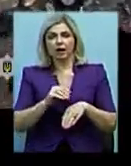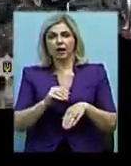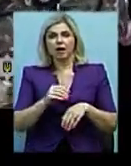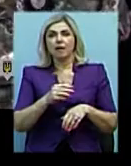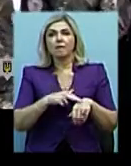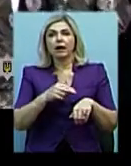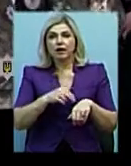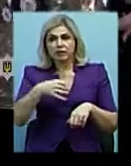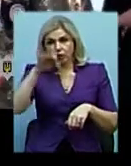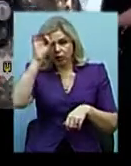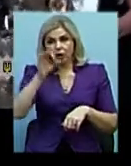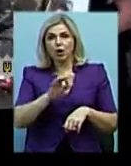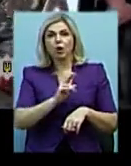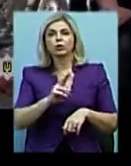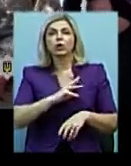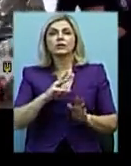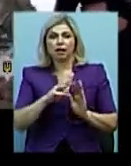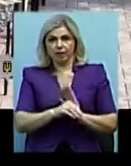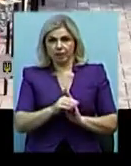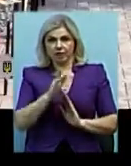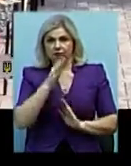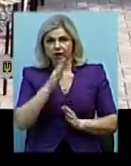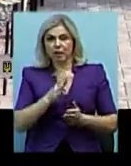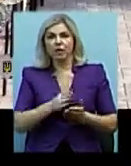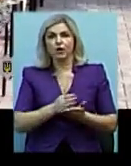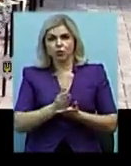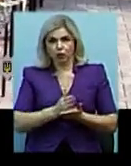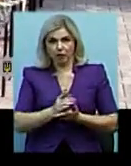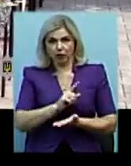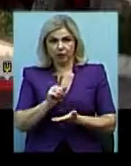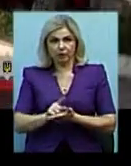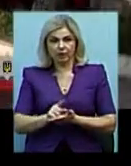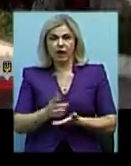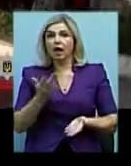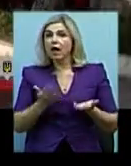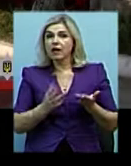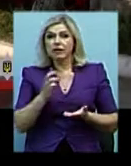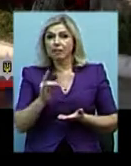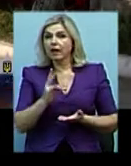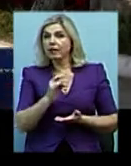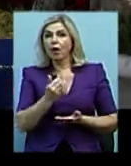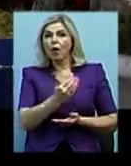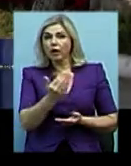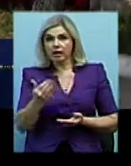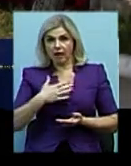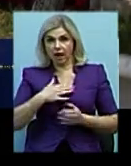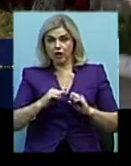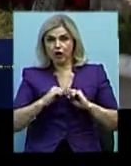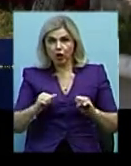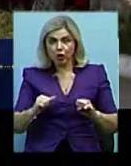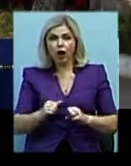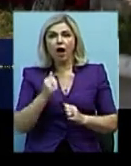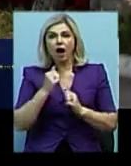Михайлович, Карабєнніков Євген Ілліч. Якби не вони, наші герої, які у стороні від тієї великої війни,